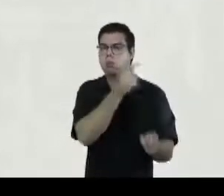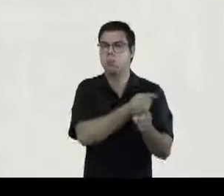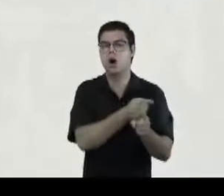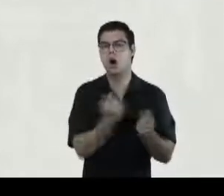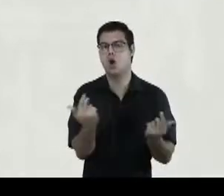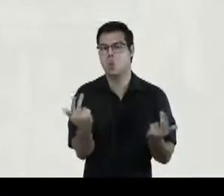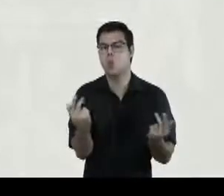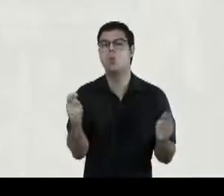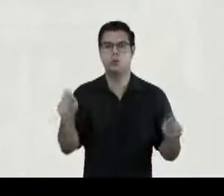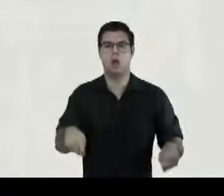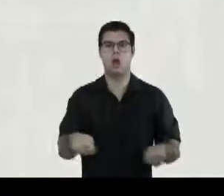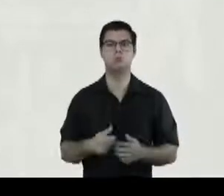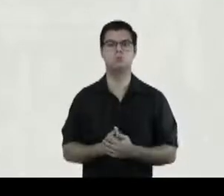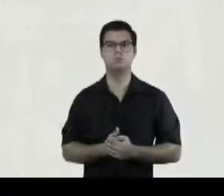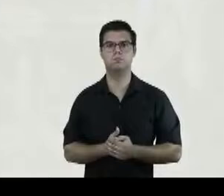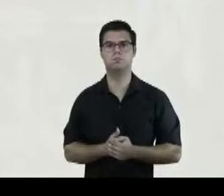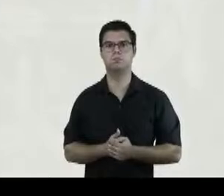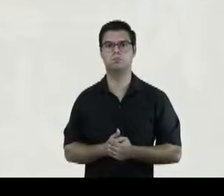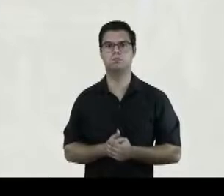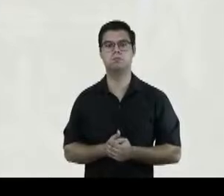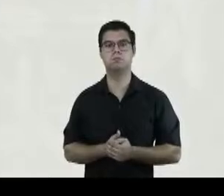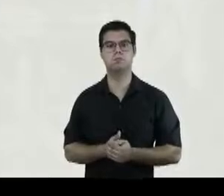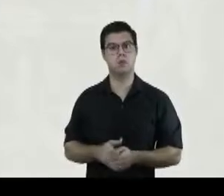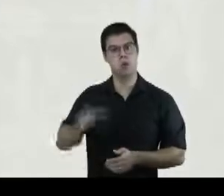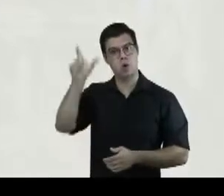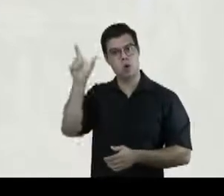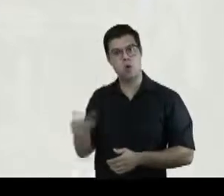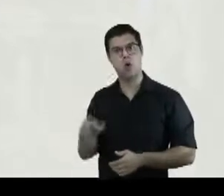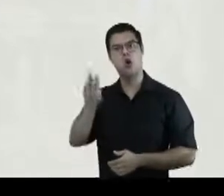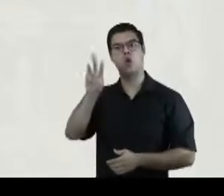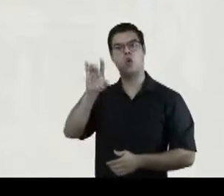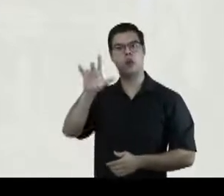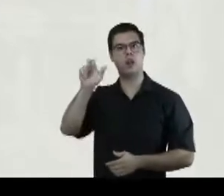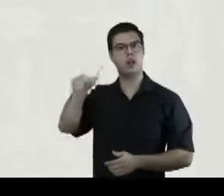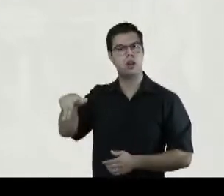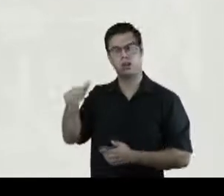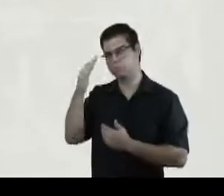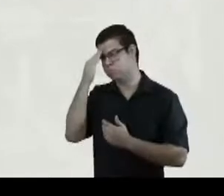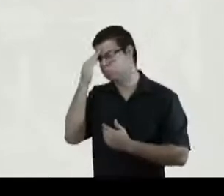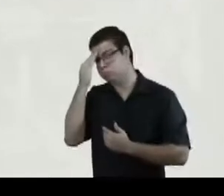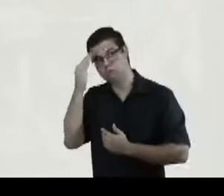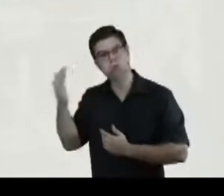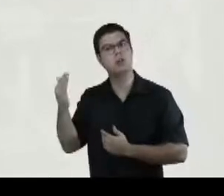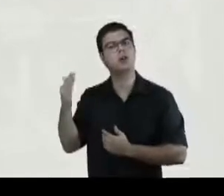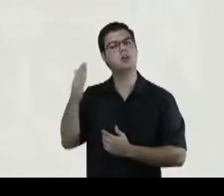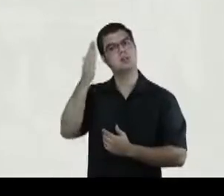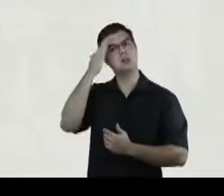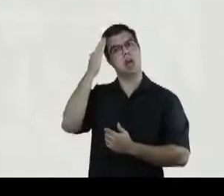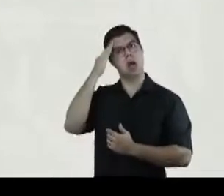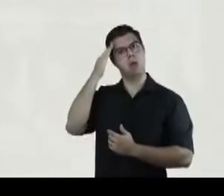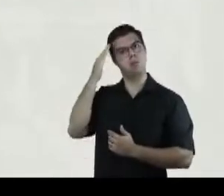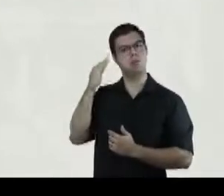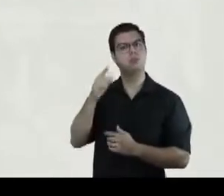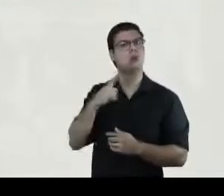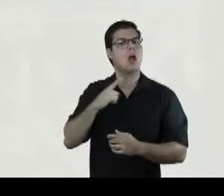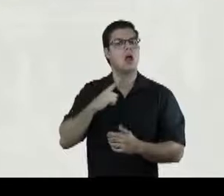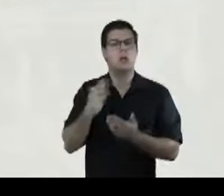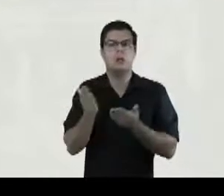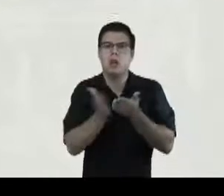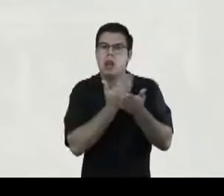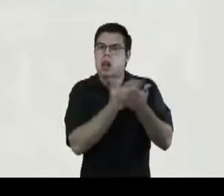Grâce à William Kempf, on sait maintenant qu'il y a beaucoup plus de livres publiés à Lyon que ce qu'on croyait. Il y a aujourd'hui